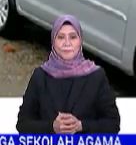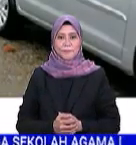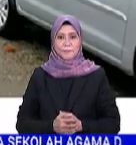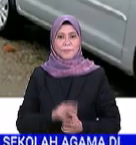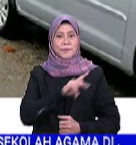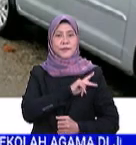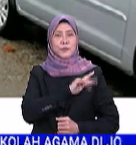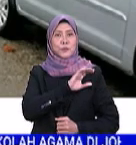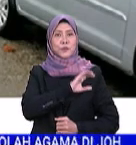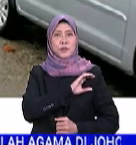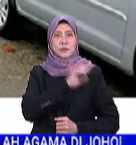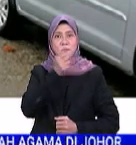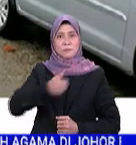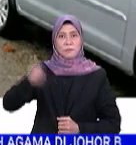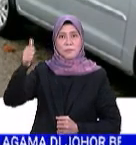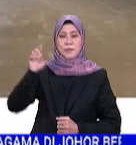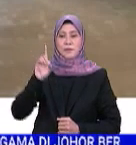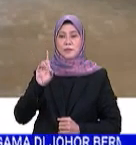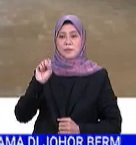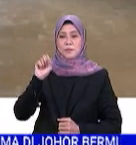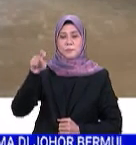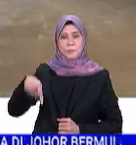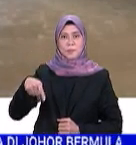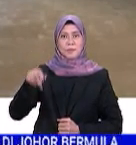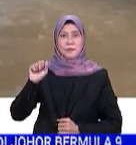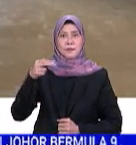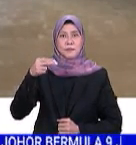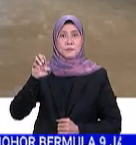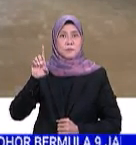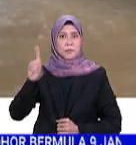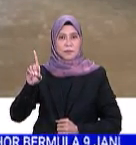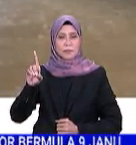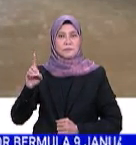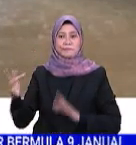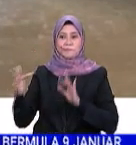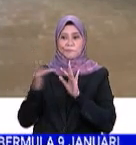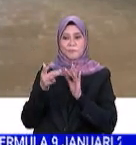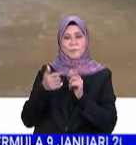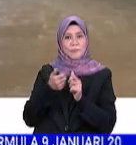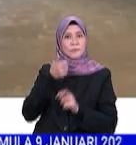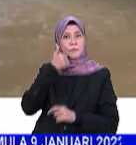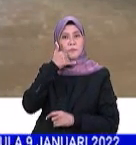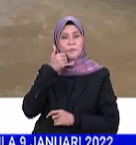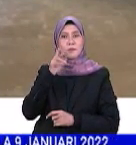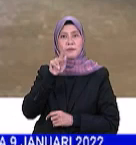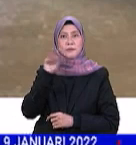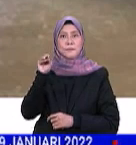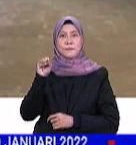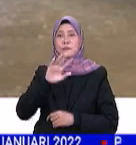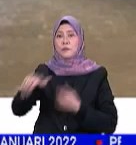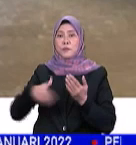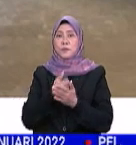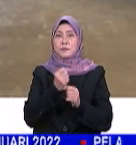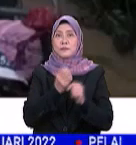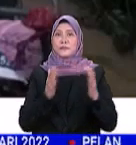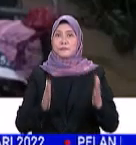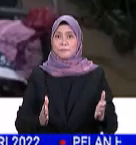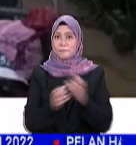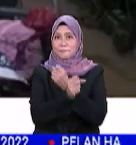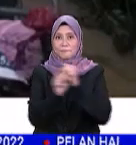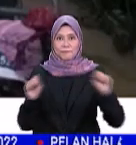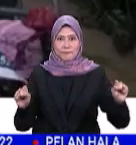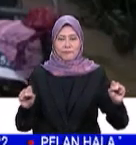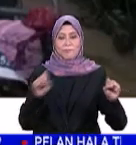Ketua Polis Daerah Jeli DSP Ahmad Arifin ketika dihubungi berita RTM berkata, kesemua anggotanya bersedia sepanjang